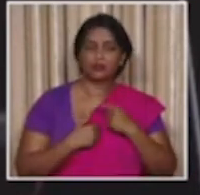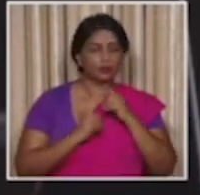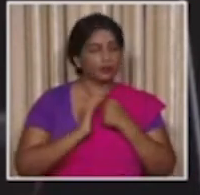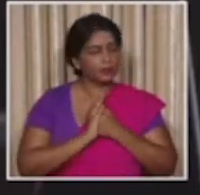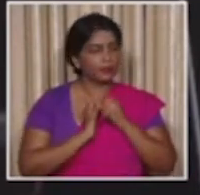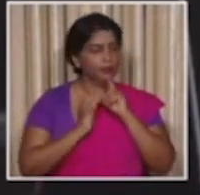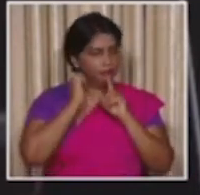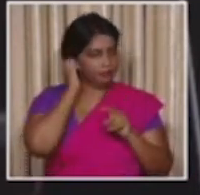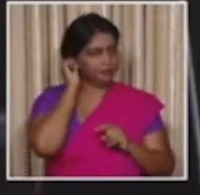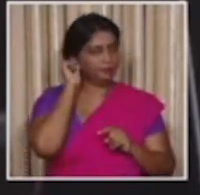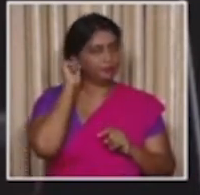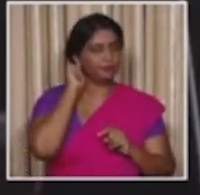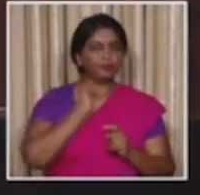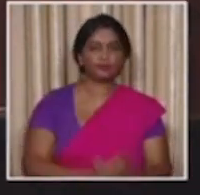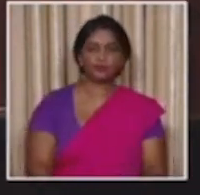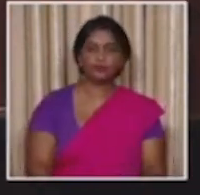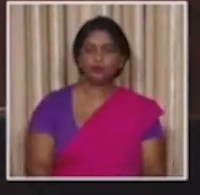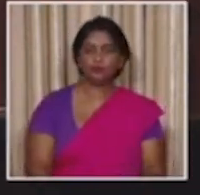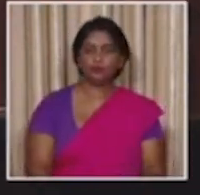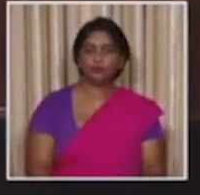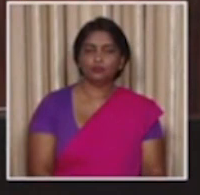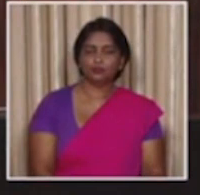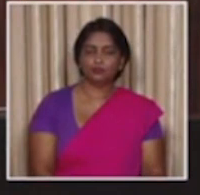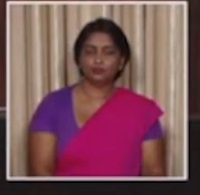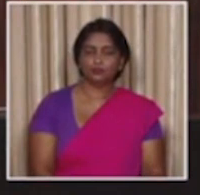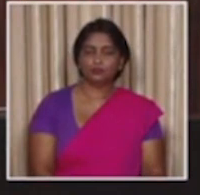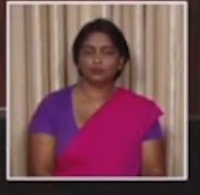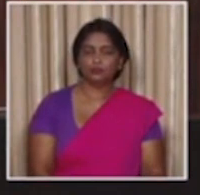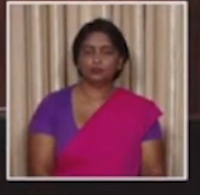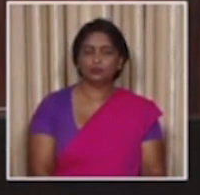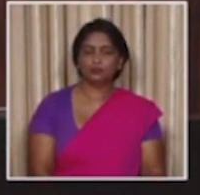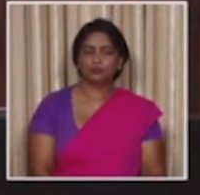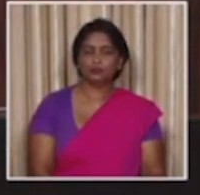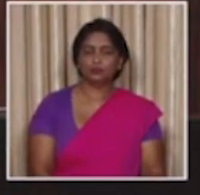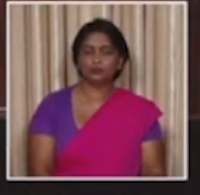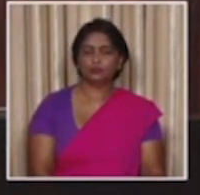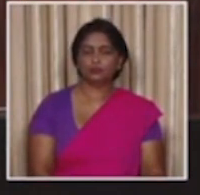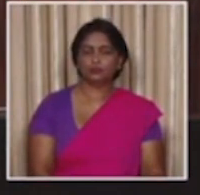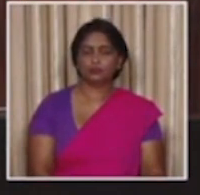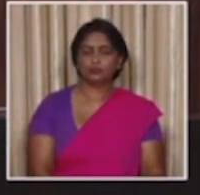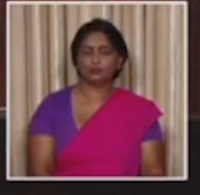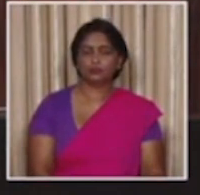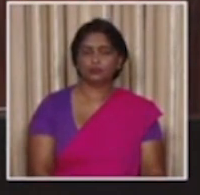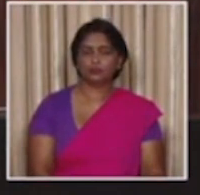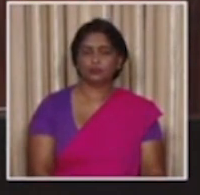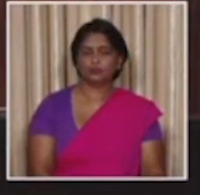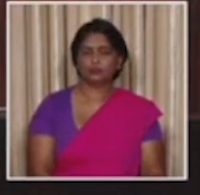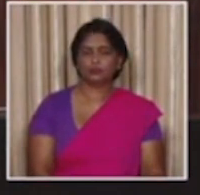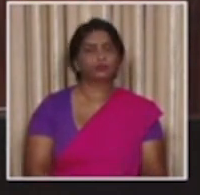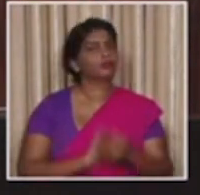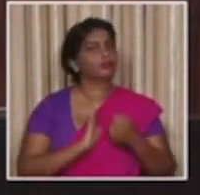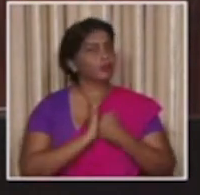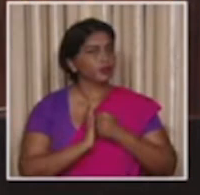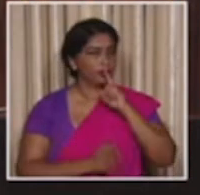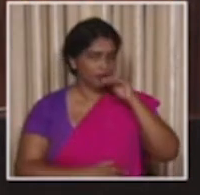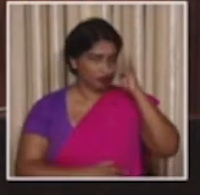ඉතාමත් ගෞරවයෙන් ඉල්ලා සිටිනවා. ඔව් වීරක් කොඩි මන්ත්‍රී, I'm on my feet. ඔව් අර